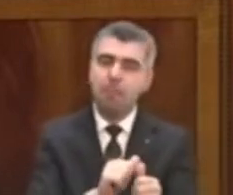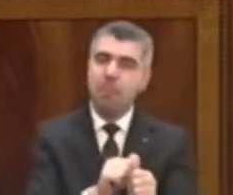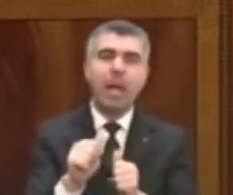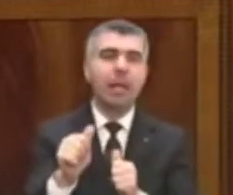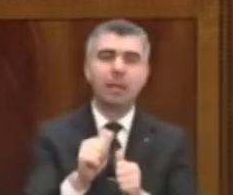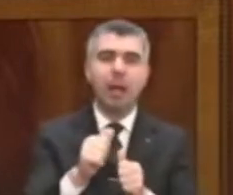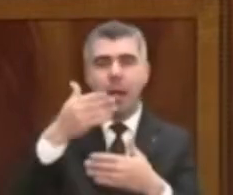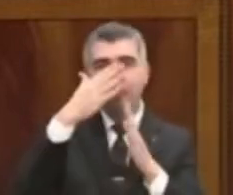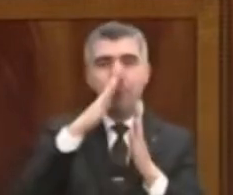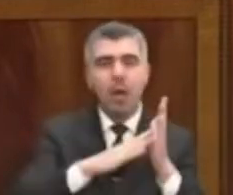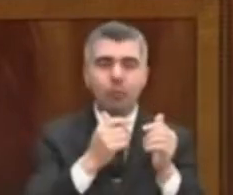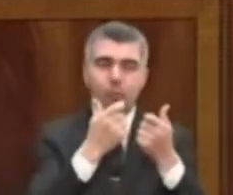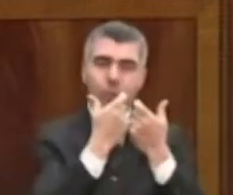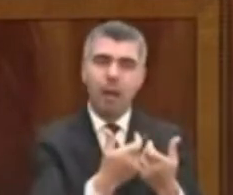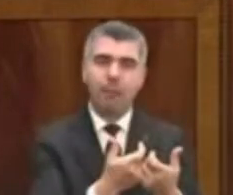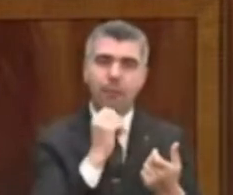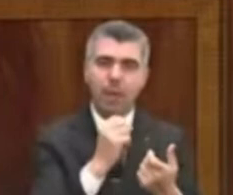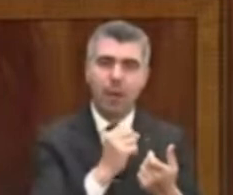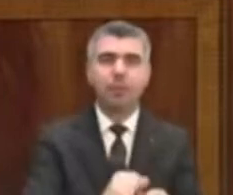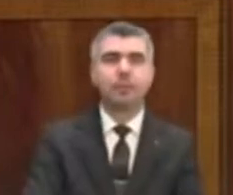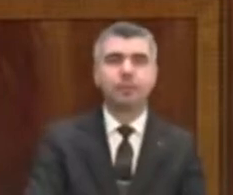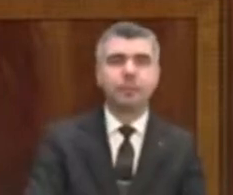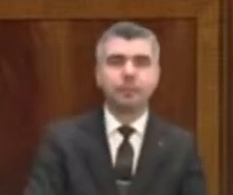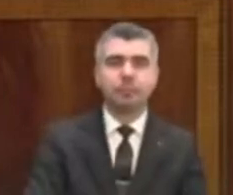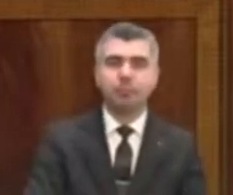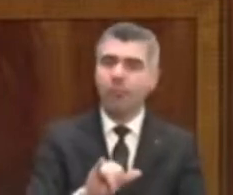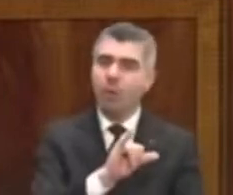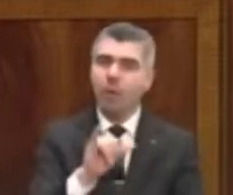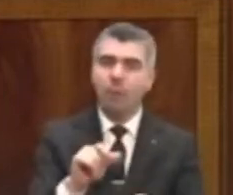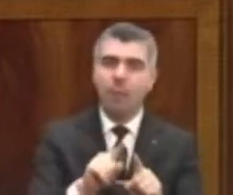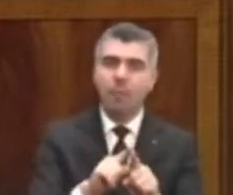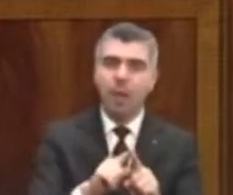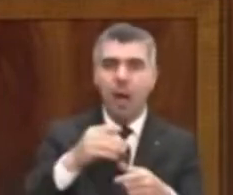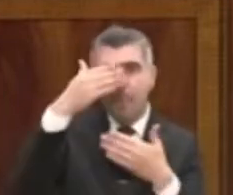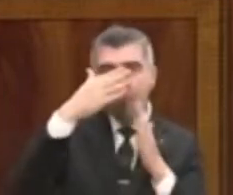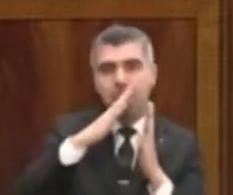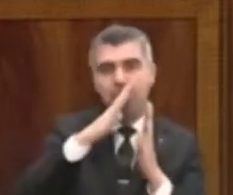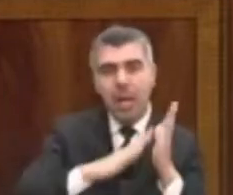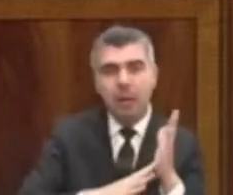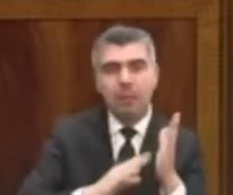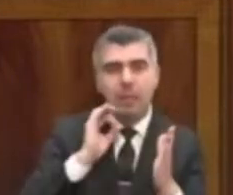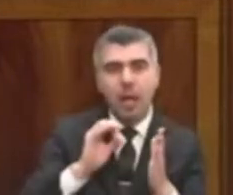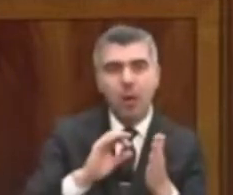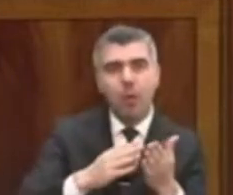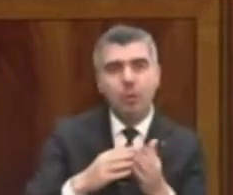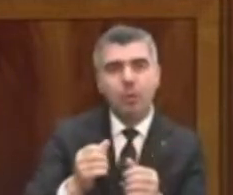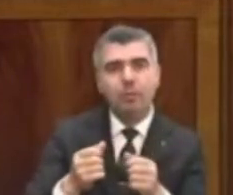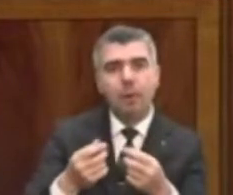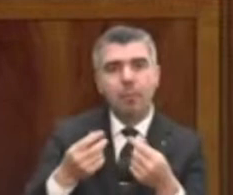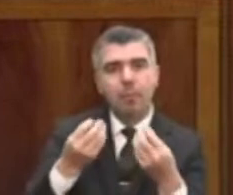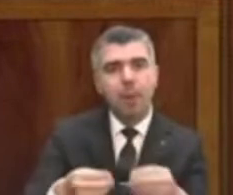يقع حولكم، ولا تجعلوا المغرب شماعة تعلقون عليها